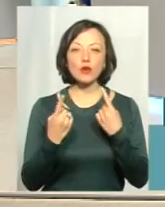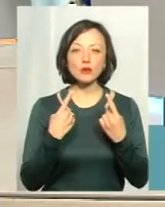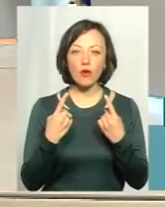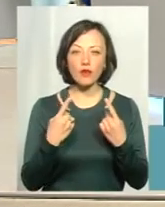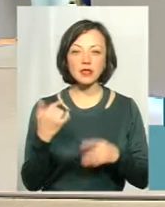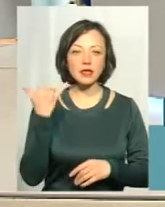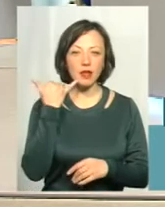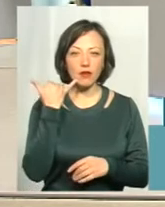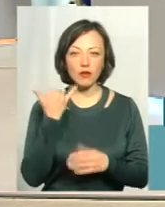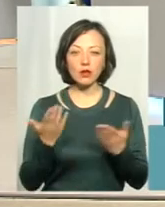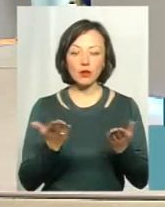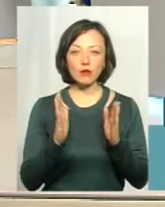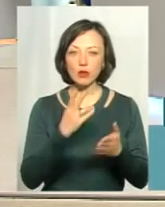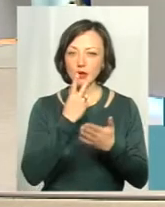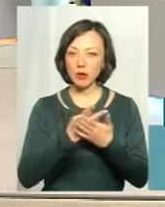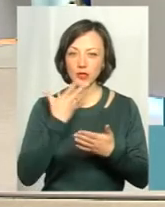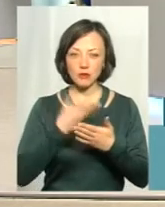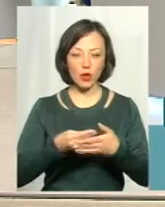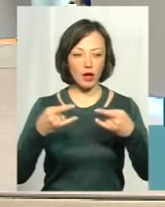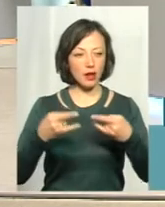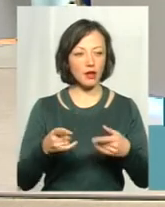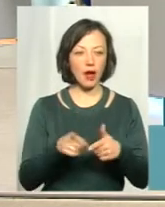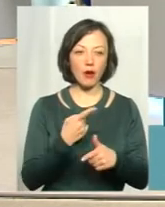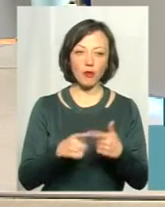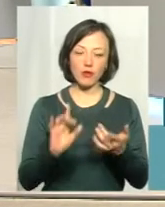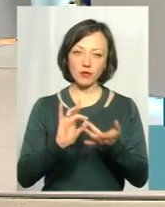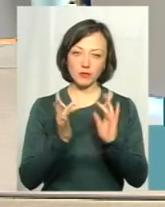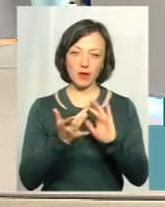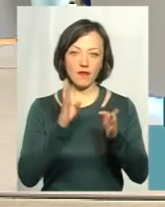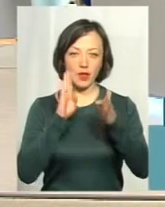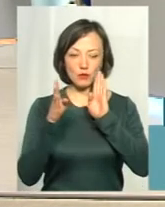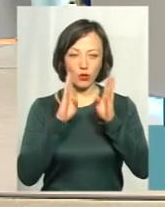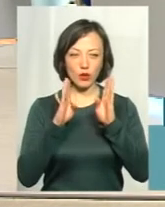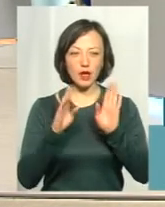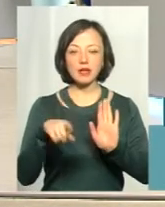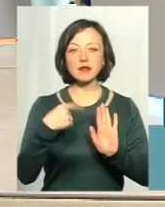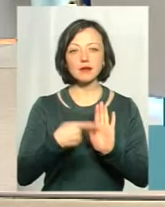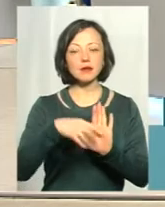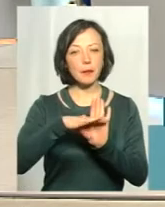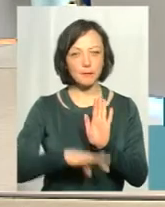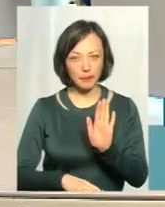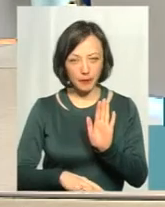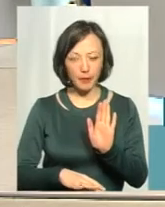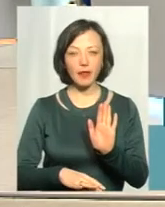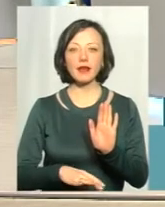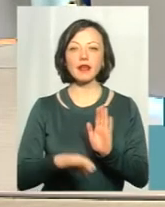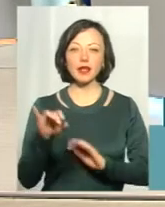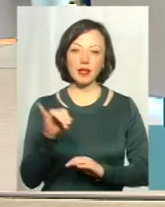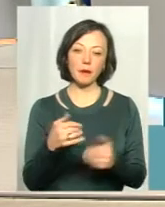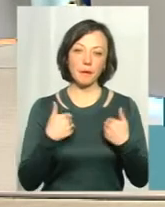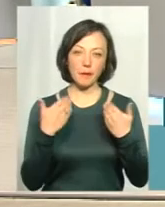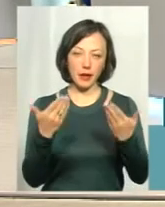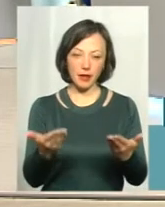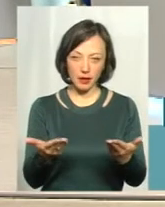за телефонами, які будете бачити на своїх екранах, або у соцмережі Facebook. Ставте свої питання під трансляцією, і ми